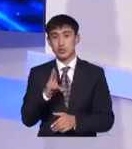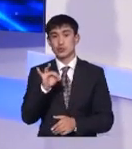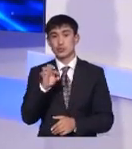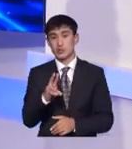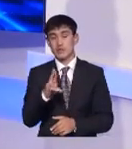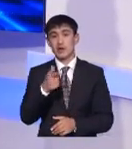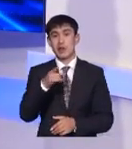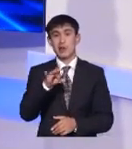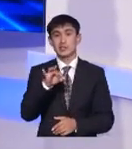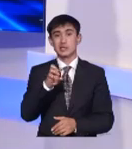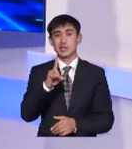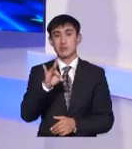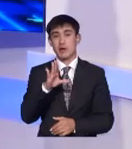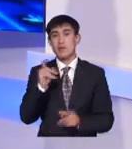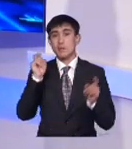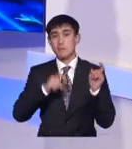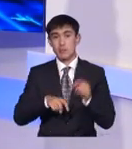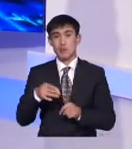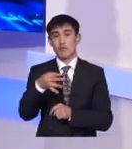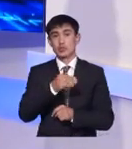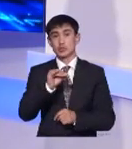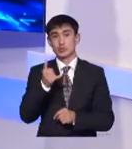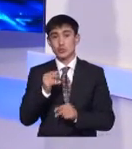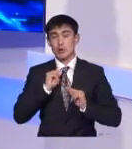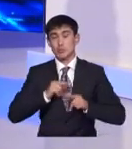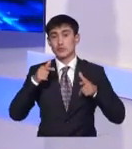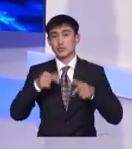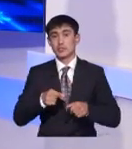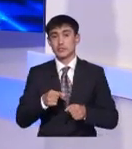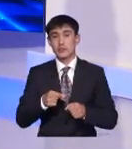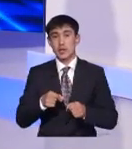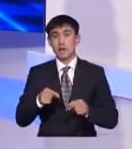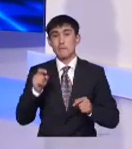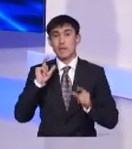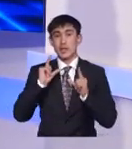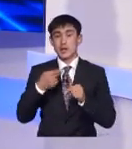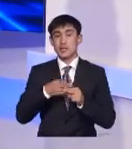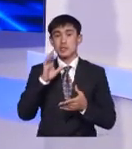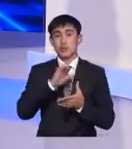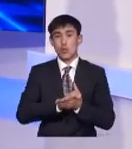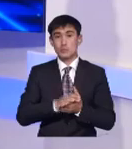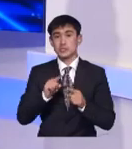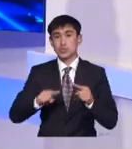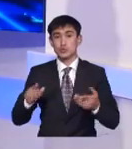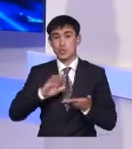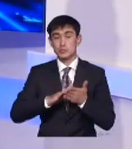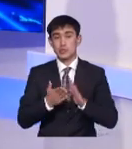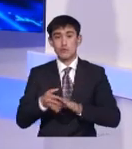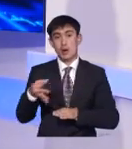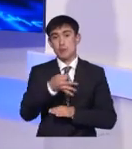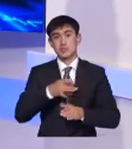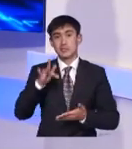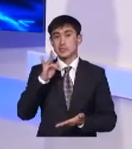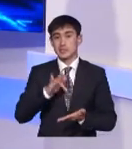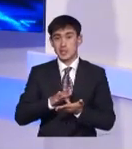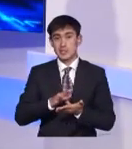Султан Дюсембинов и Галиаскар Сарыбаев прибыли в область ЖТСУ с рабочим визитом. В ходе поездки они ознакомились с текущей